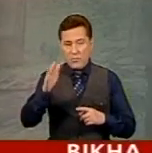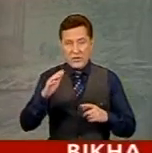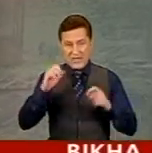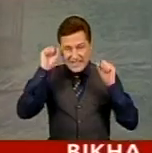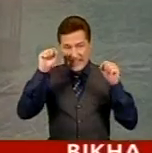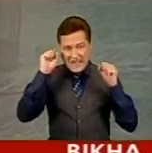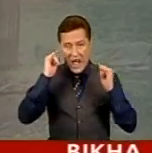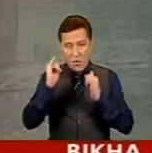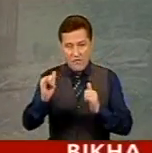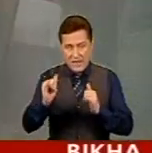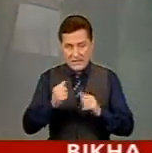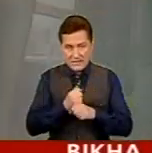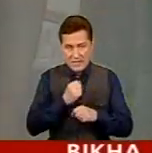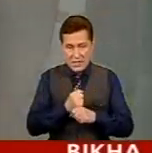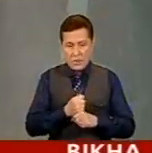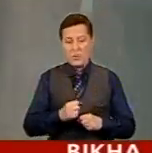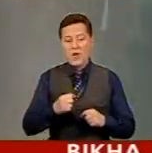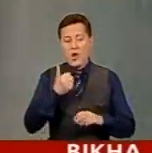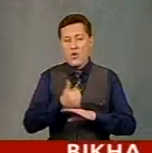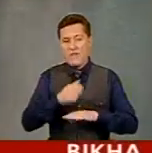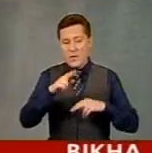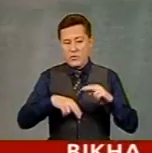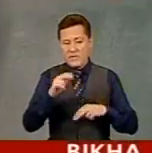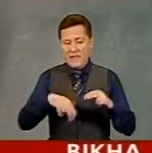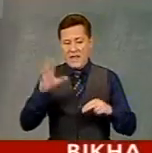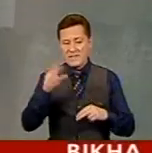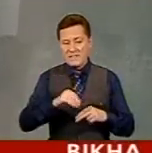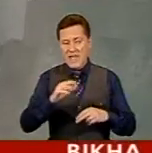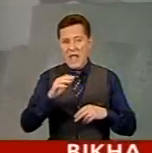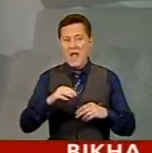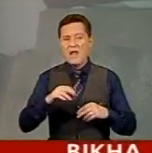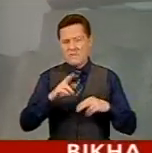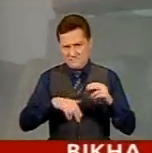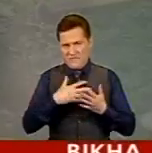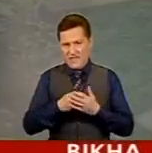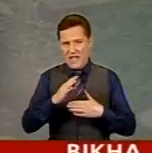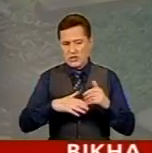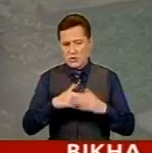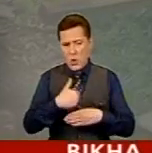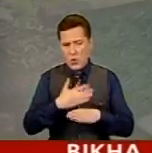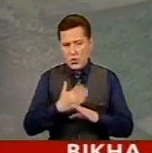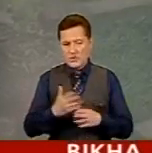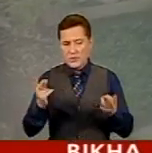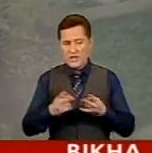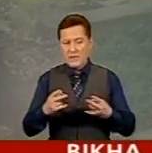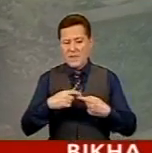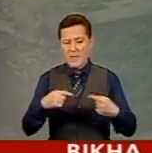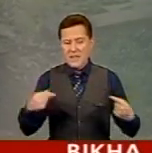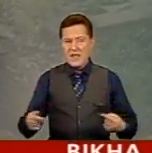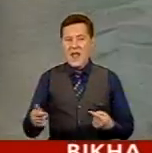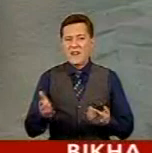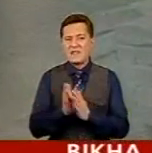овець. Денис та Андрій на цій фермі – головні будівельники. Усі господарські споруди зводять власноруч. Потрібні будматеріали збирають по